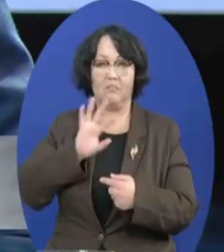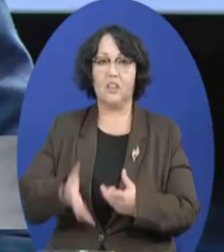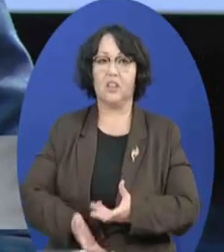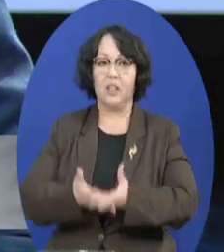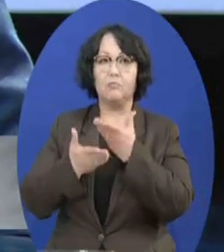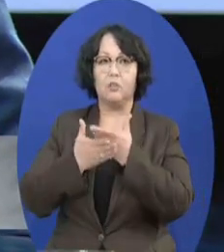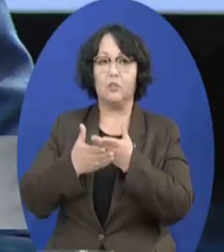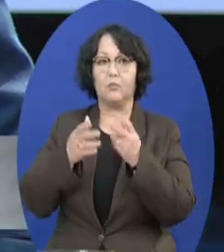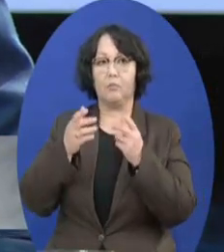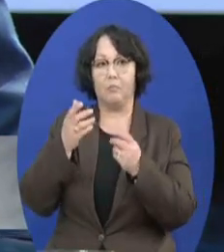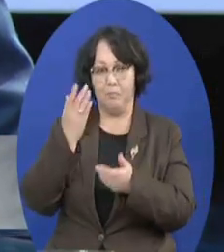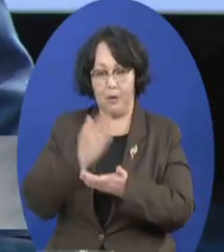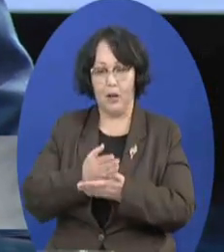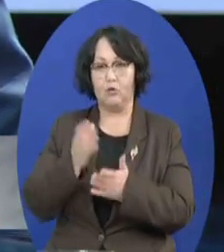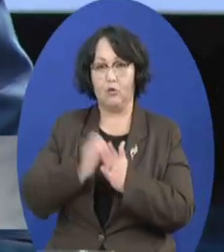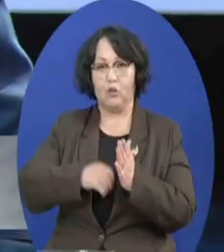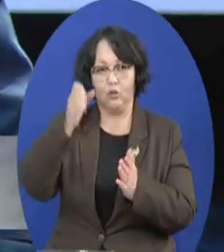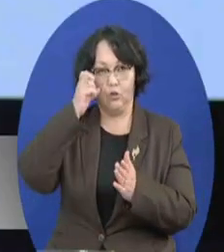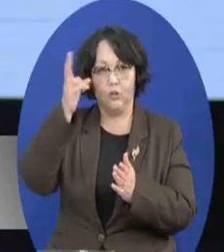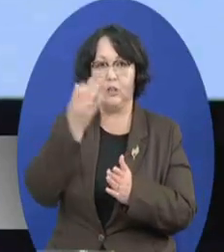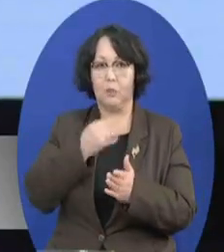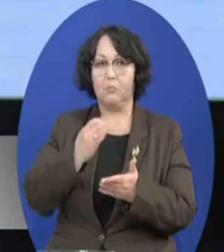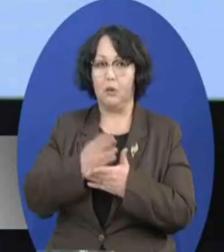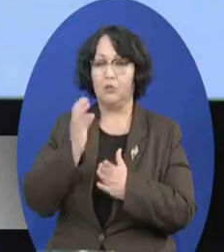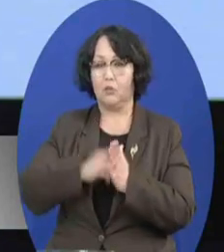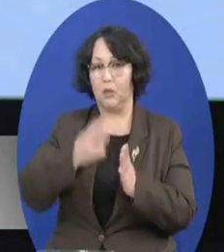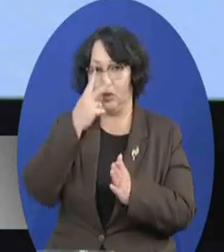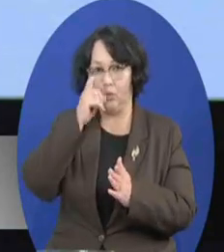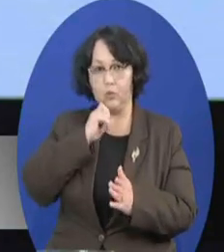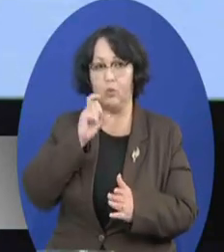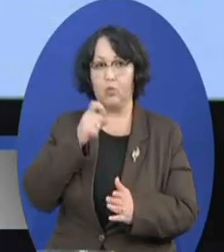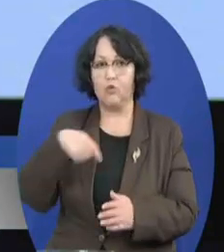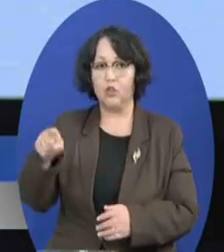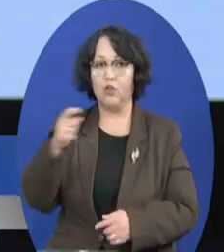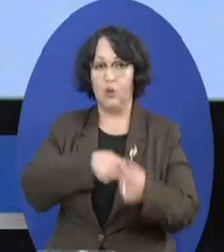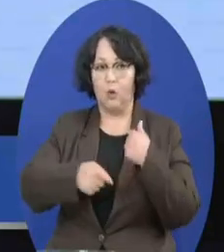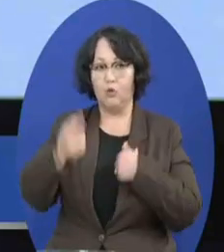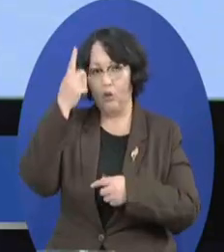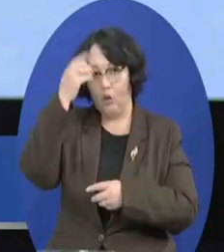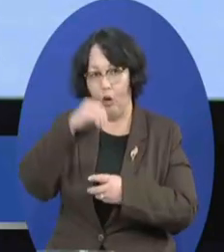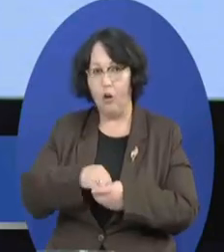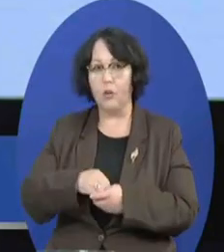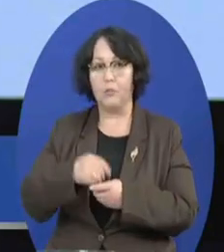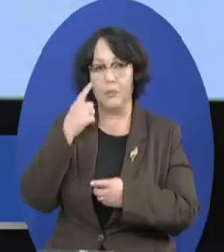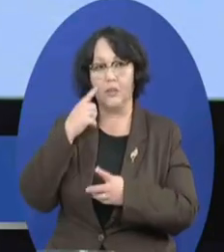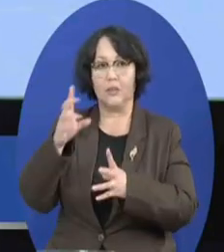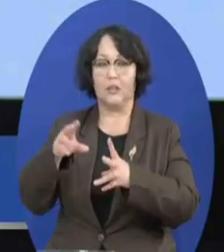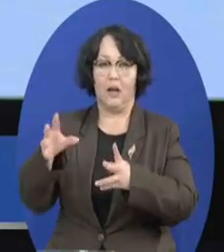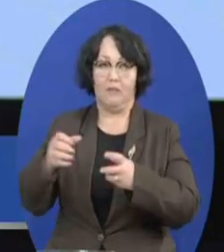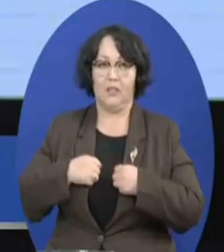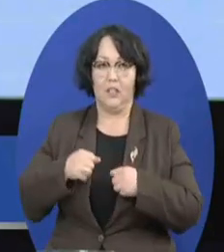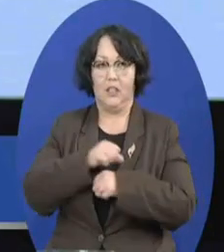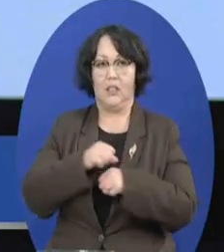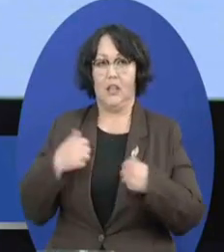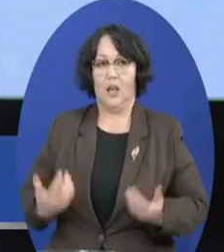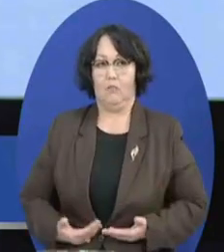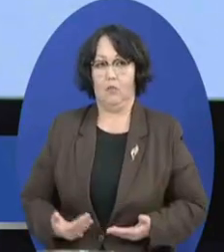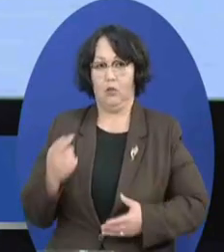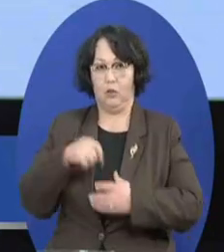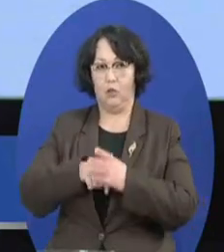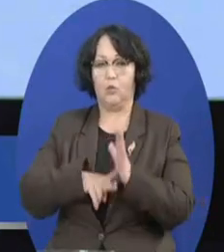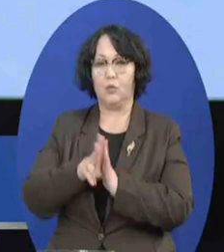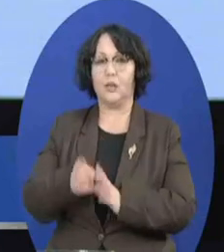үзүүлдэг ерөнхийлөгчтэй байхыг хүсэж байна. Устын зовлон ойлгодог, мэдэрдэг, ард олныхоо амьдрал дундаас